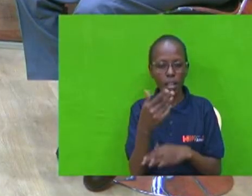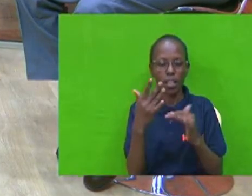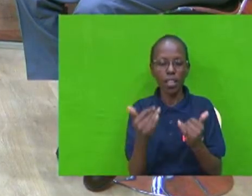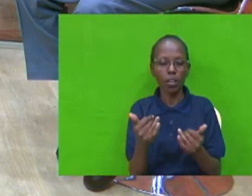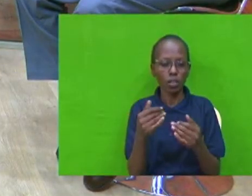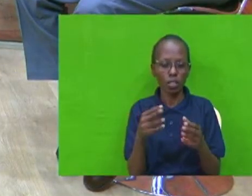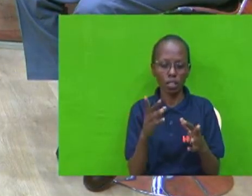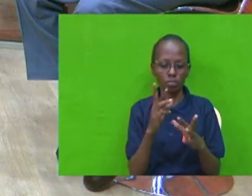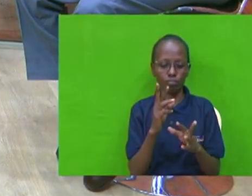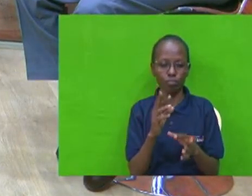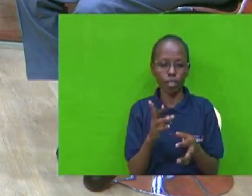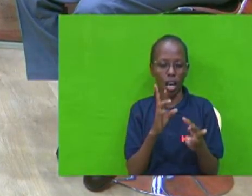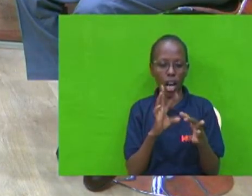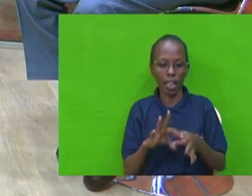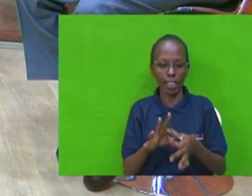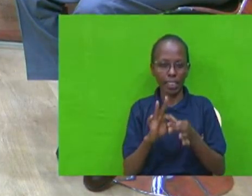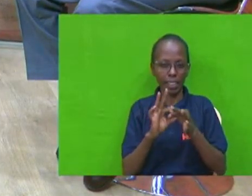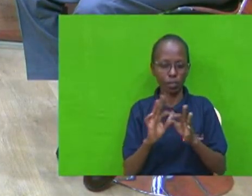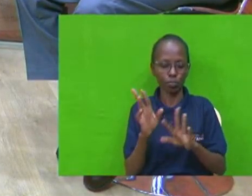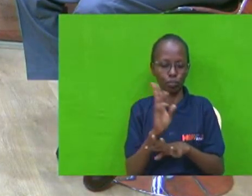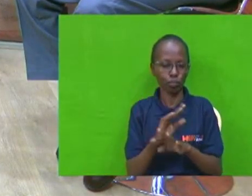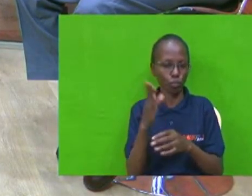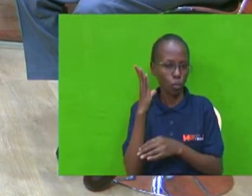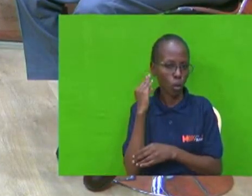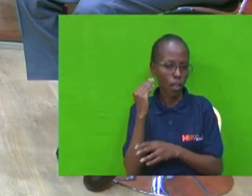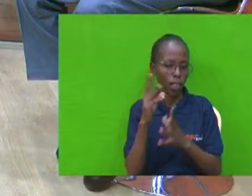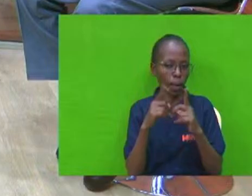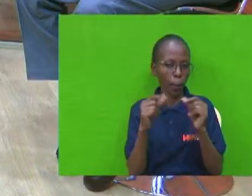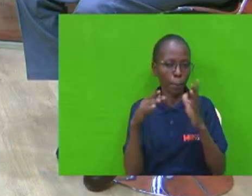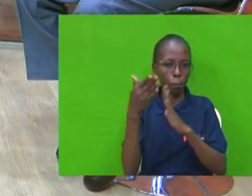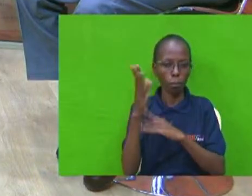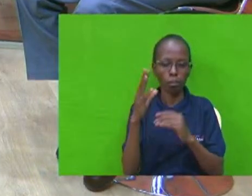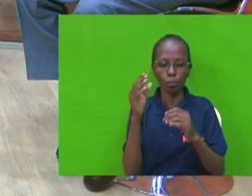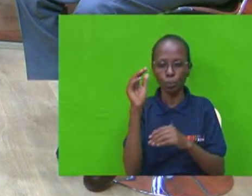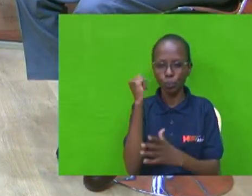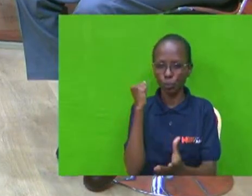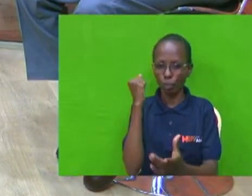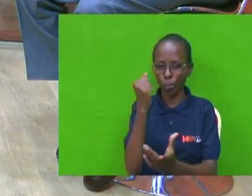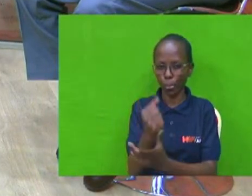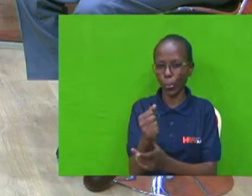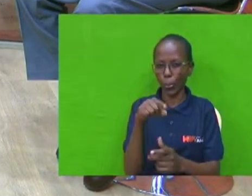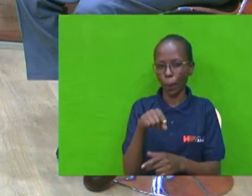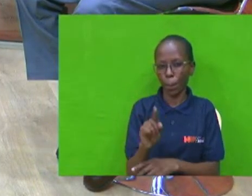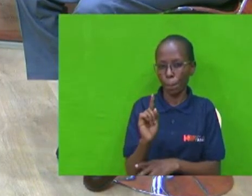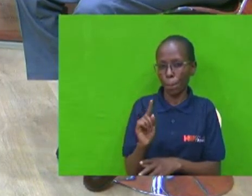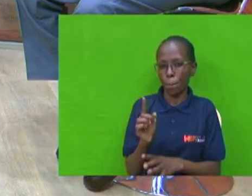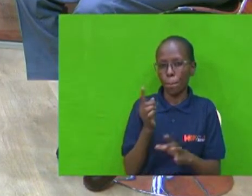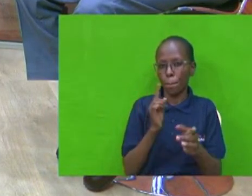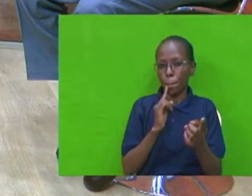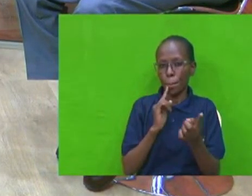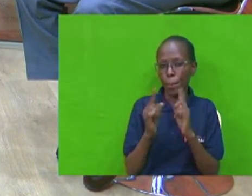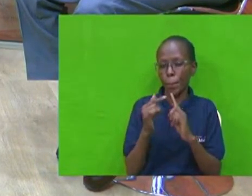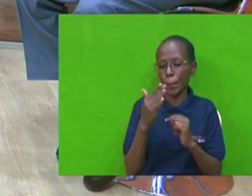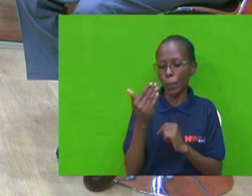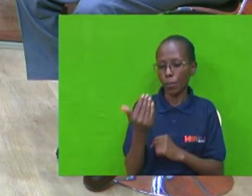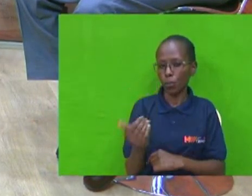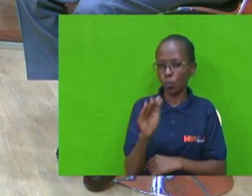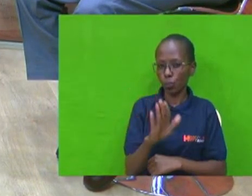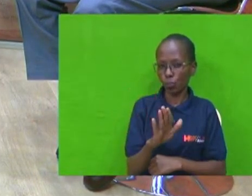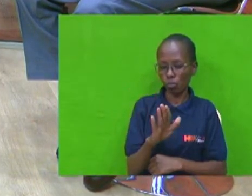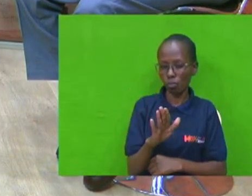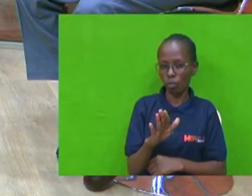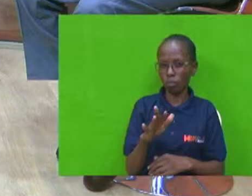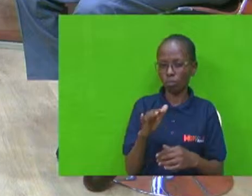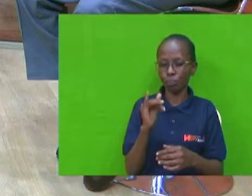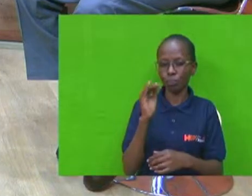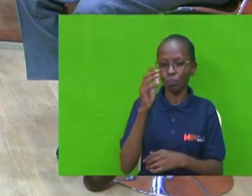kusikia mambo ya Mungu. Na natumaini kwamba Ibrahimu kadha wa kadha amekuwa akiambia mwanawe